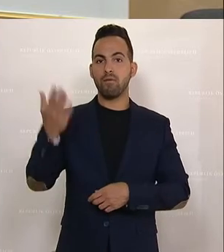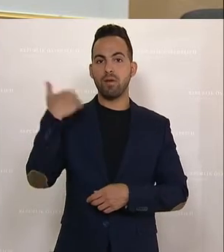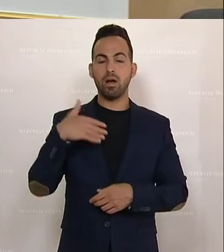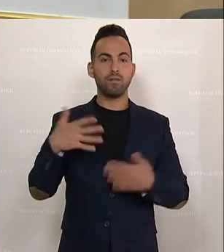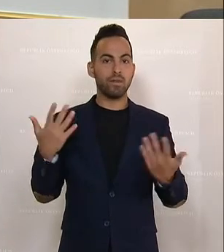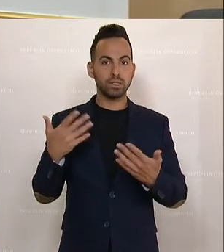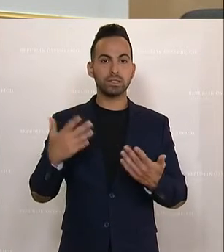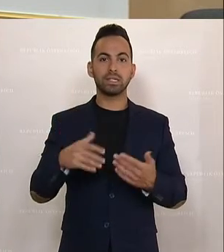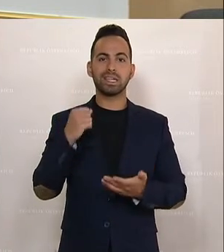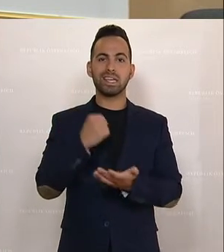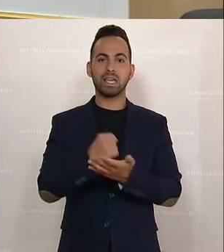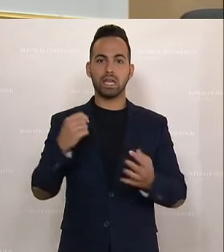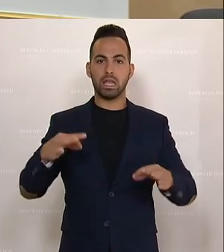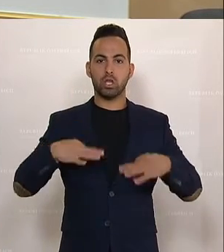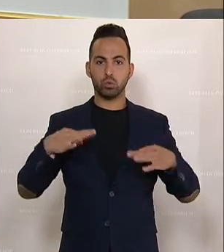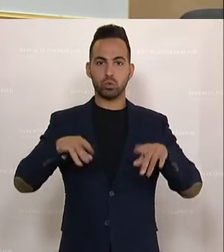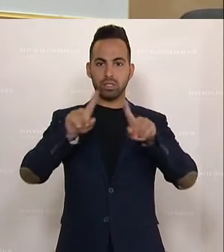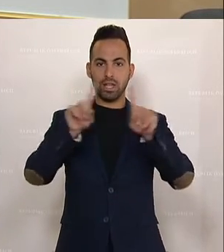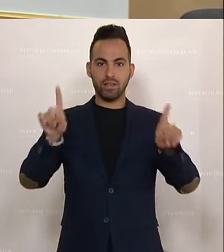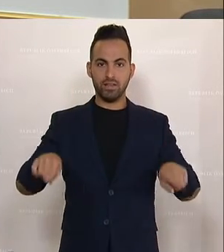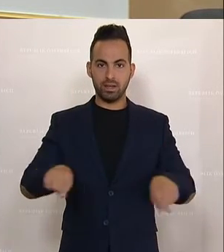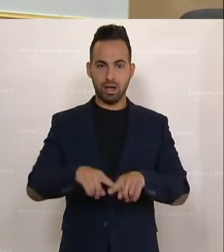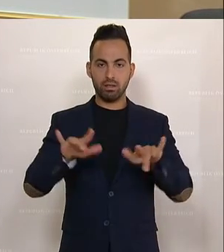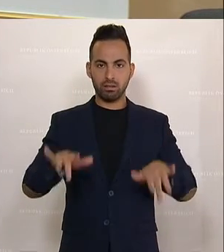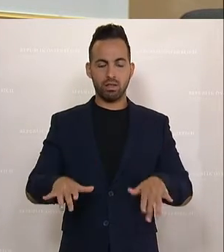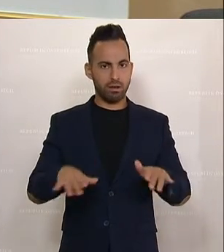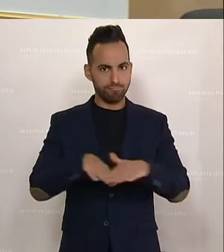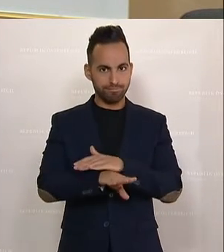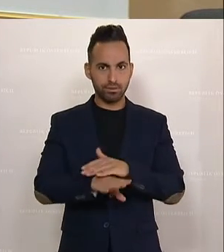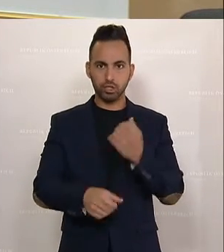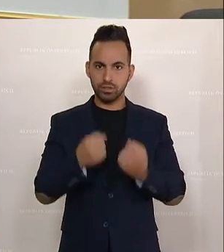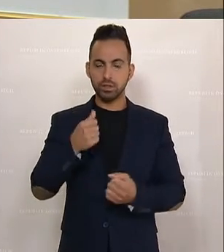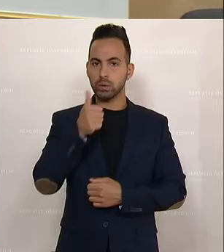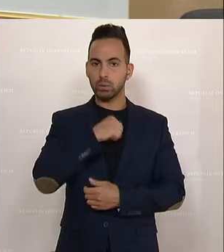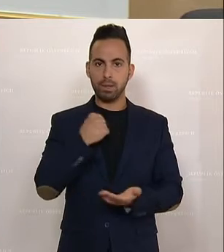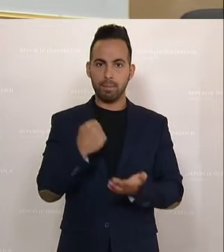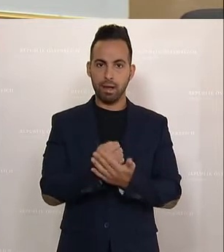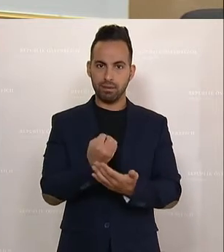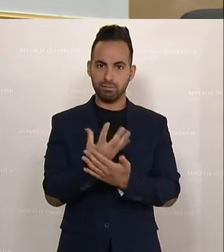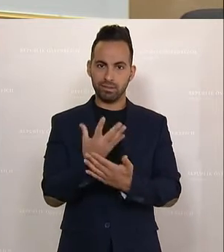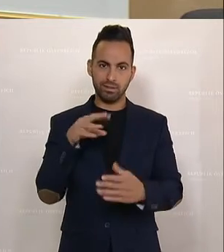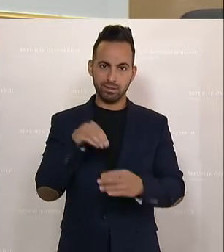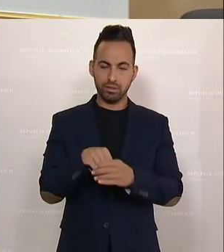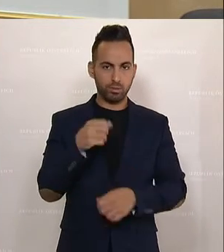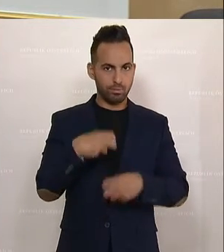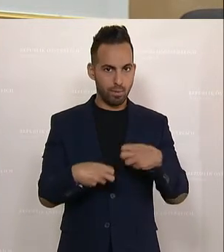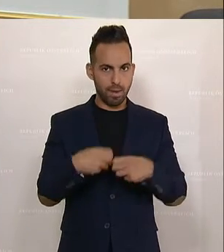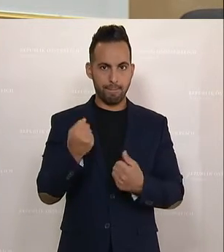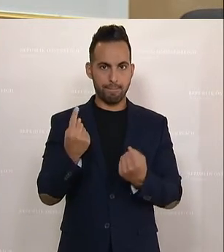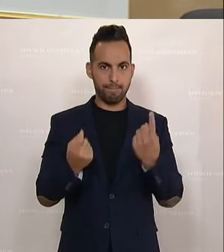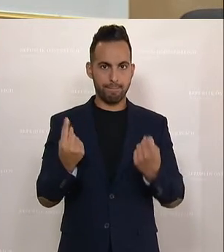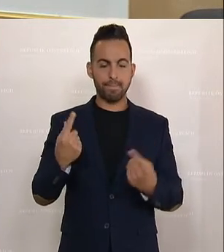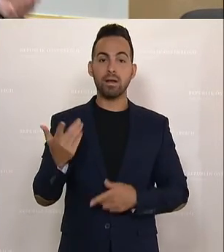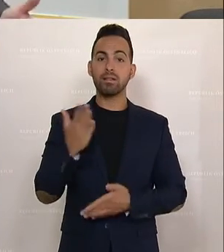von Genesungszertifikaten, mit der Erfassung im grünen Pass. Da wurde